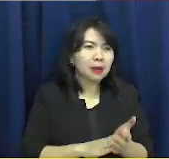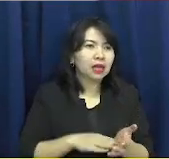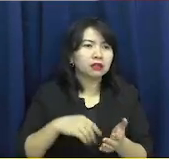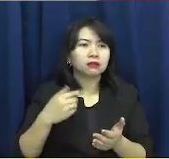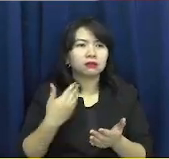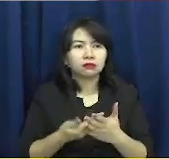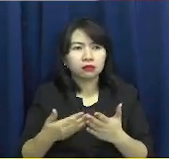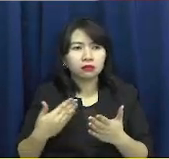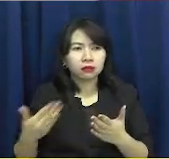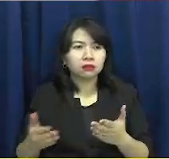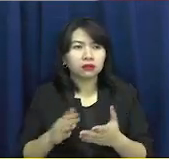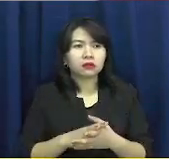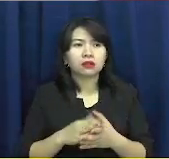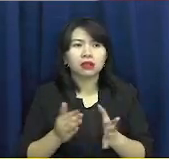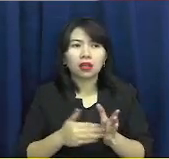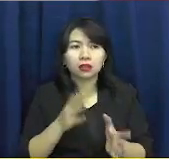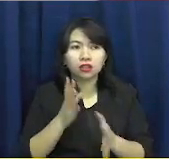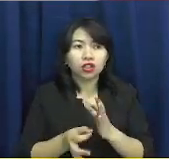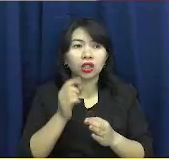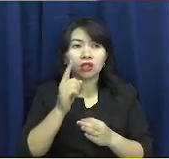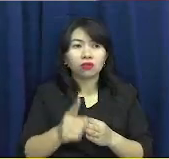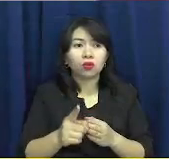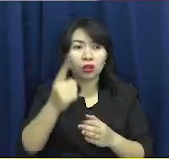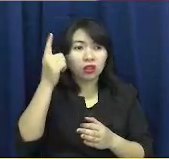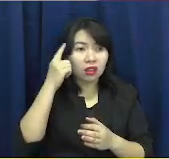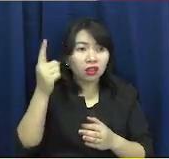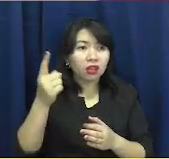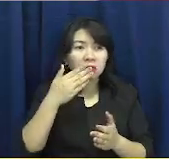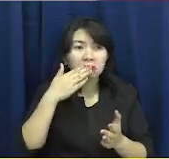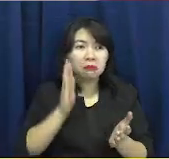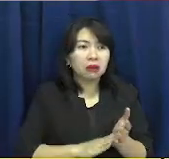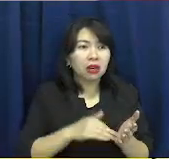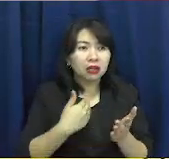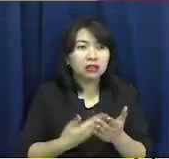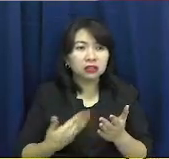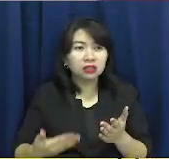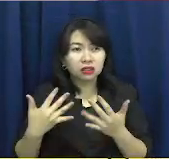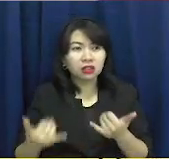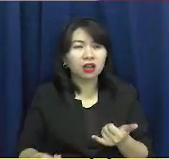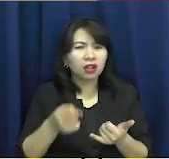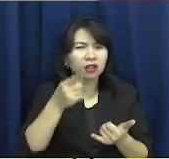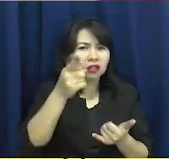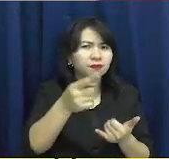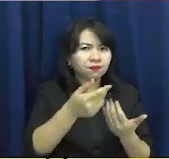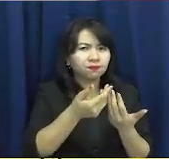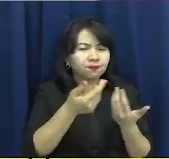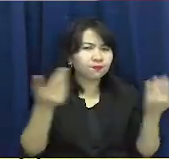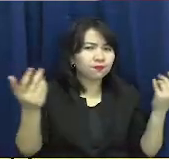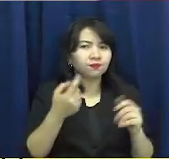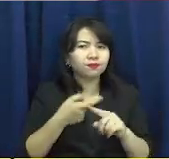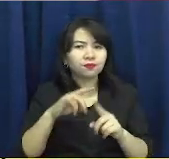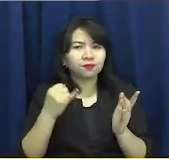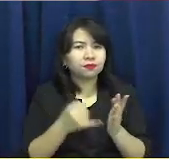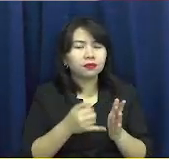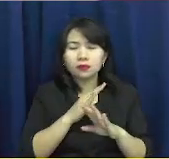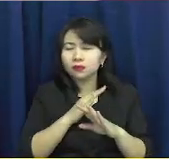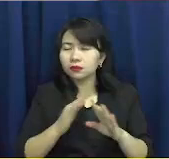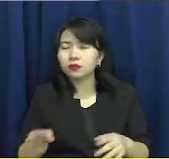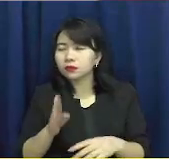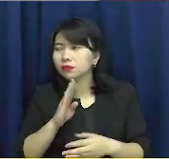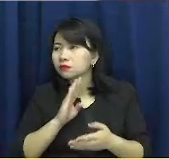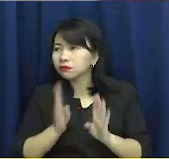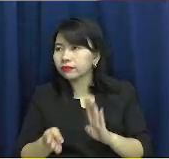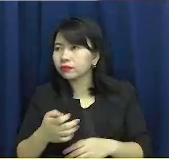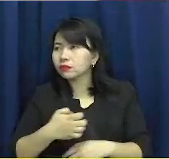pag alam nyo, sabi nga ni Pastor, pag alam nyo na may negatibo, hiwalayan nyo na. You see, wag na kayong maging emosyonal. Tagal kasi